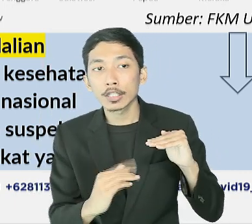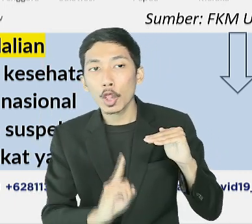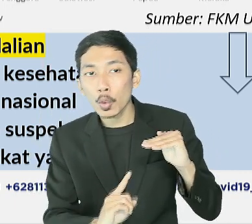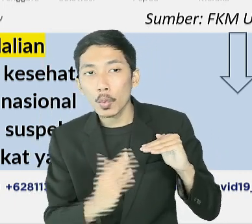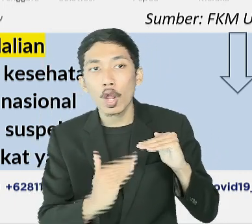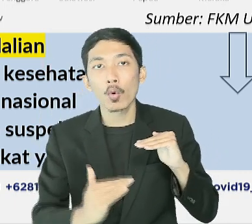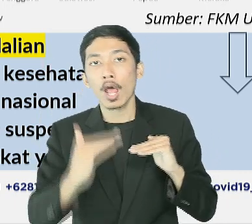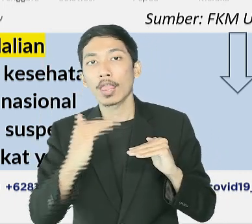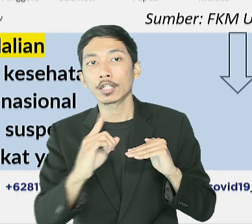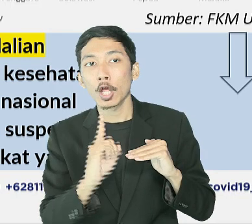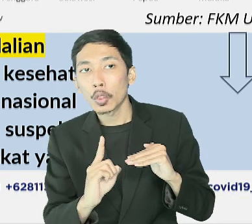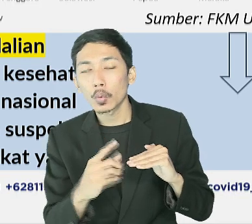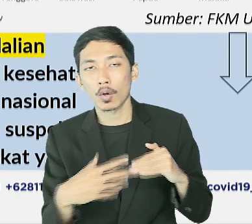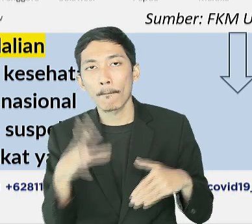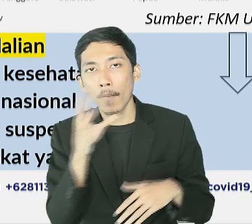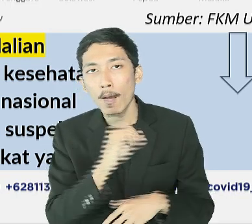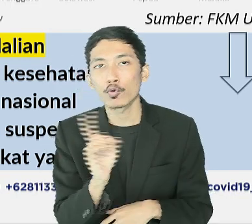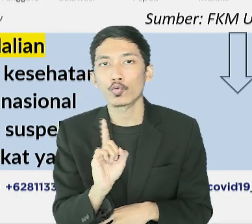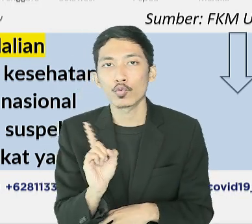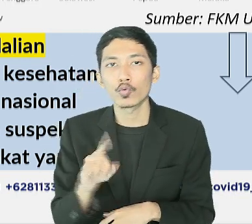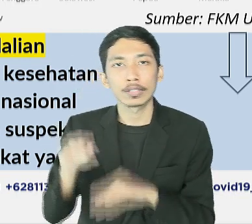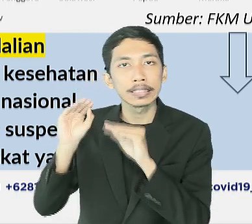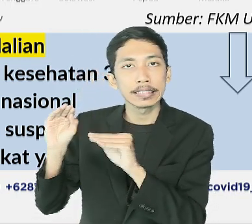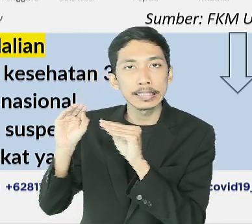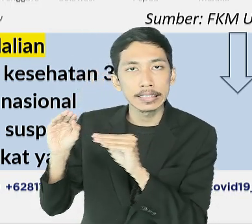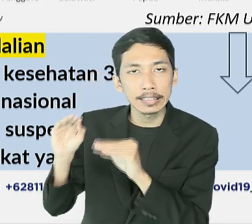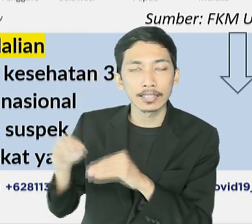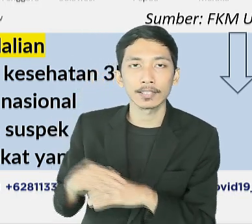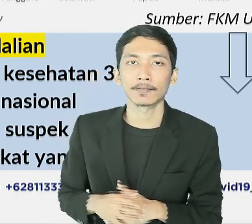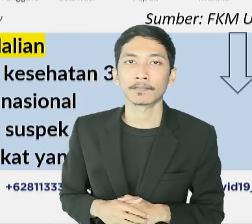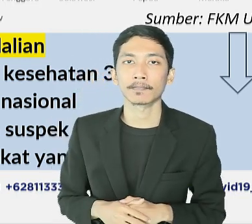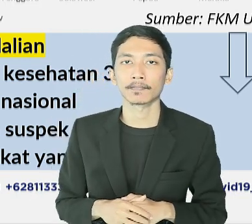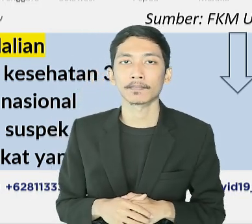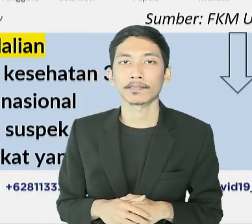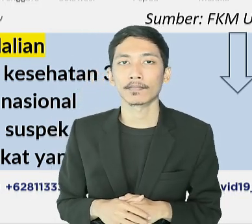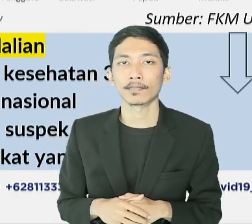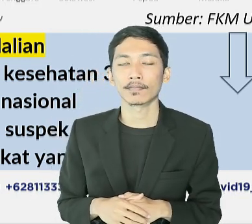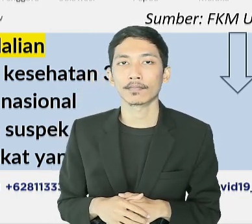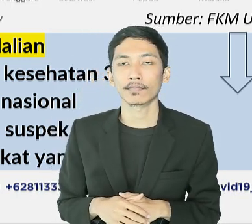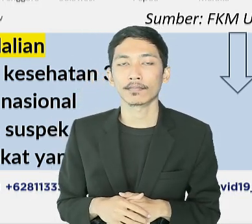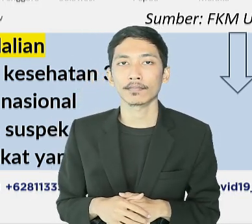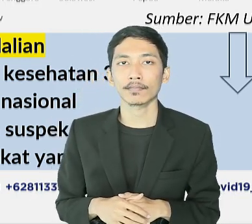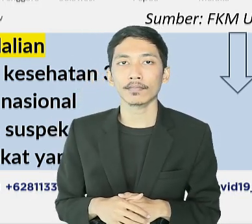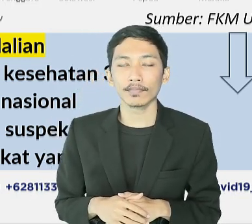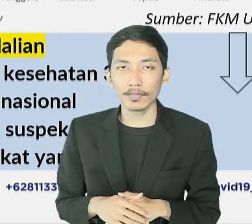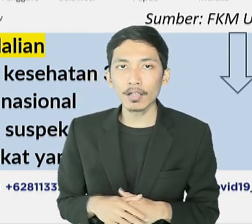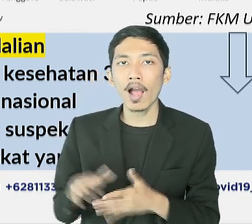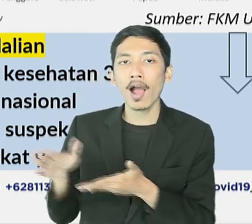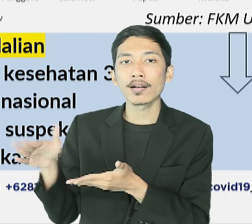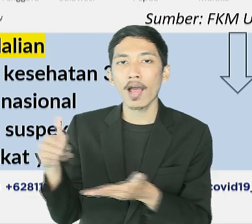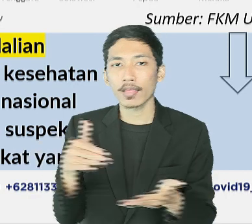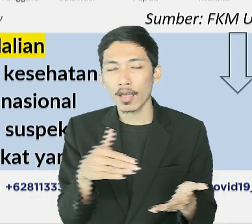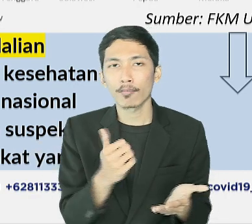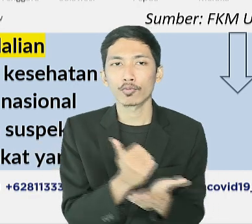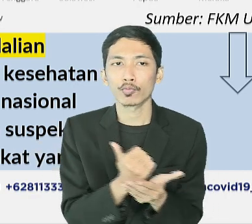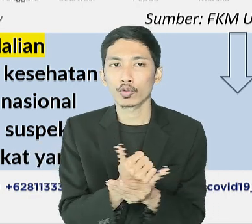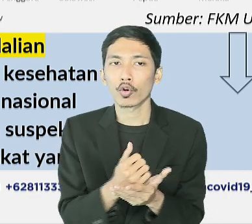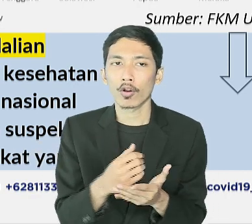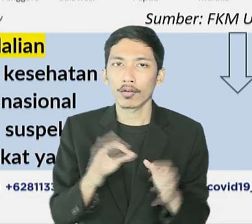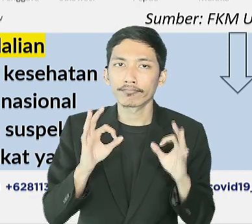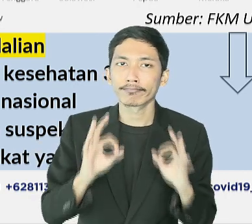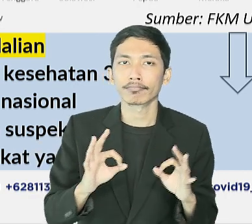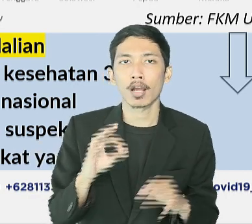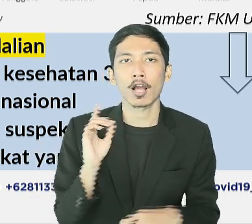bisa memahami penyakit COVID-19, kita memerlukan data dan basis ilmiah untuk menghasilkan kebijakan yang